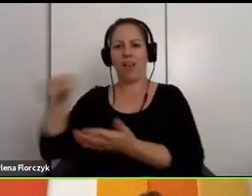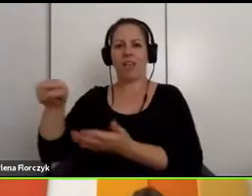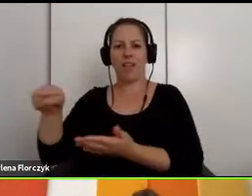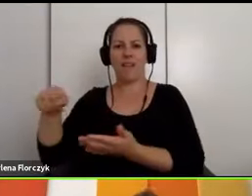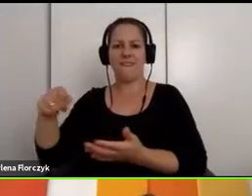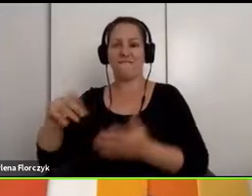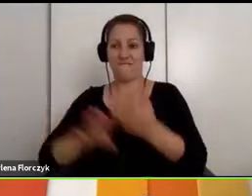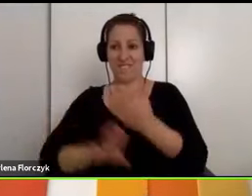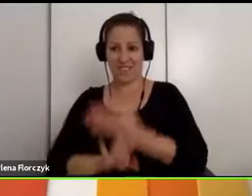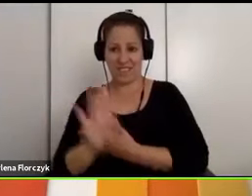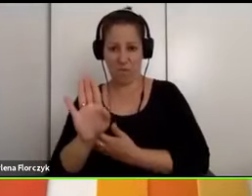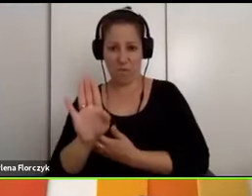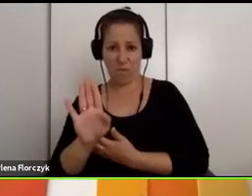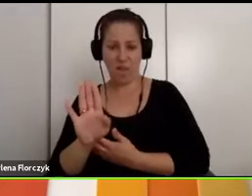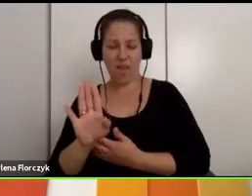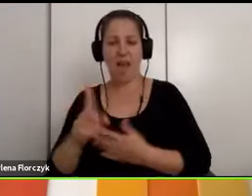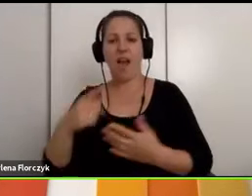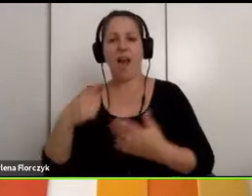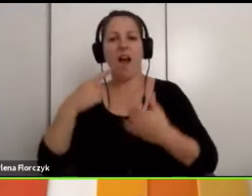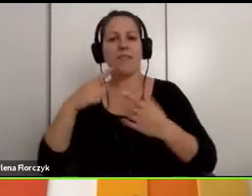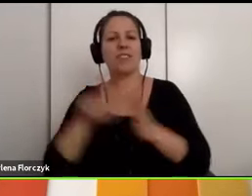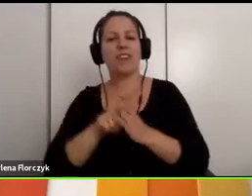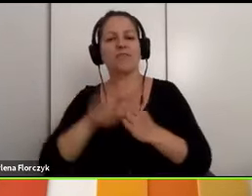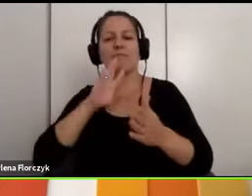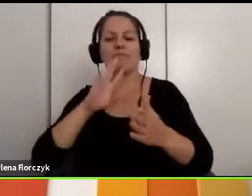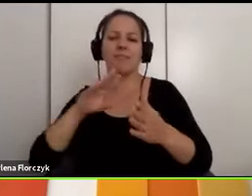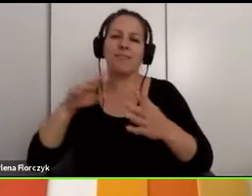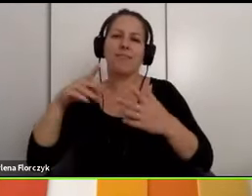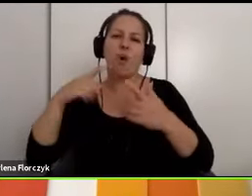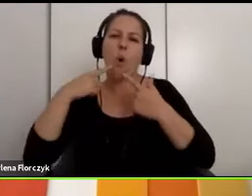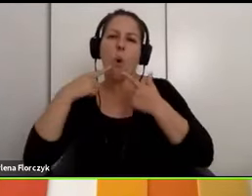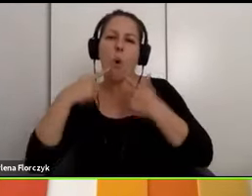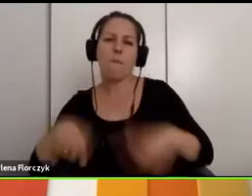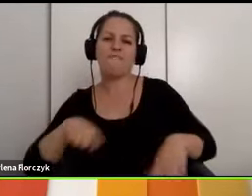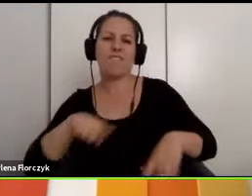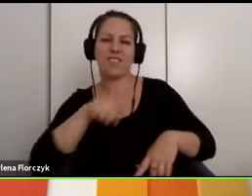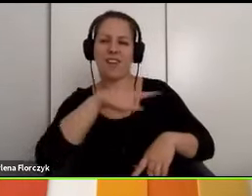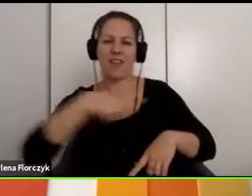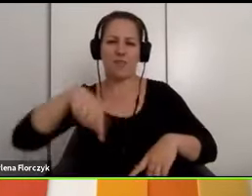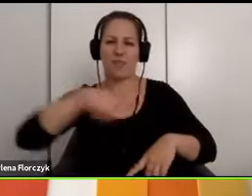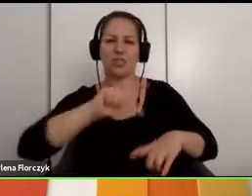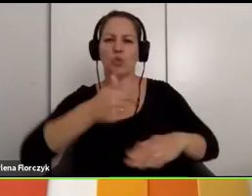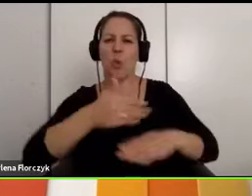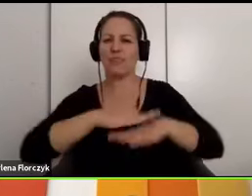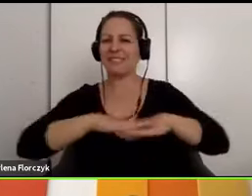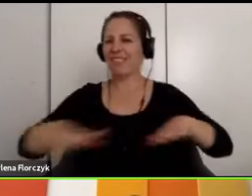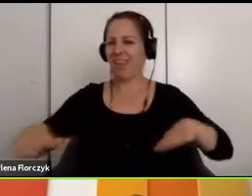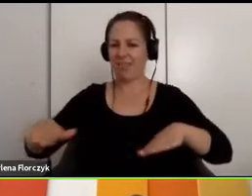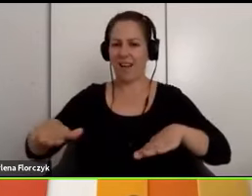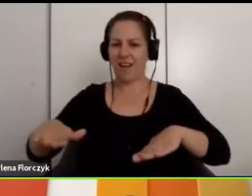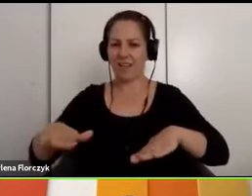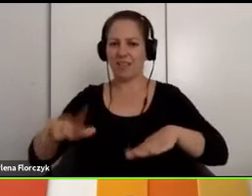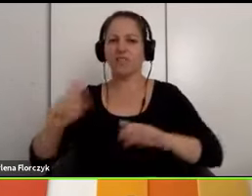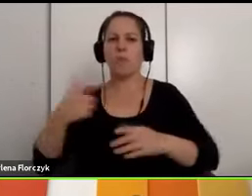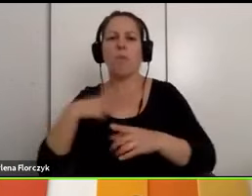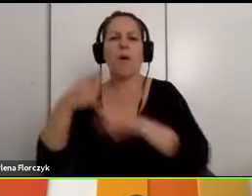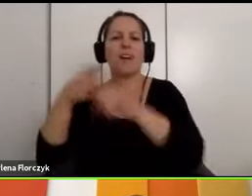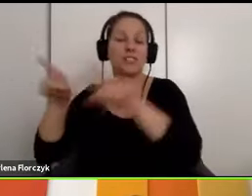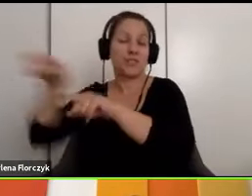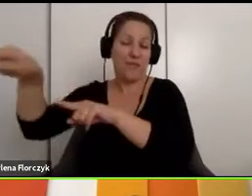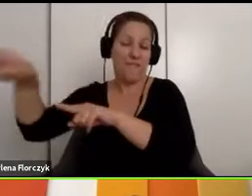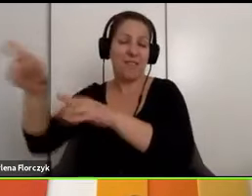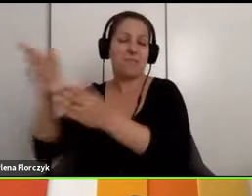występuje i bierze też odpowiedzialność, podpisuje się trochę pod tym, co się działo na scenie, co było reżyserowane przez nauczyciela.